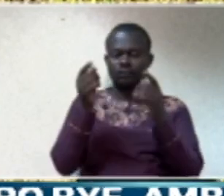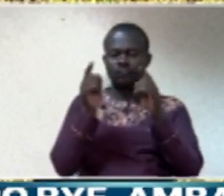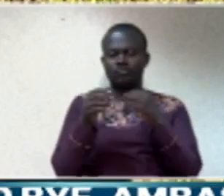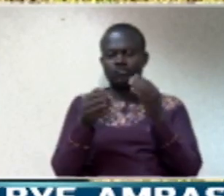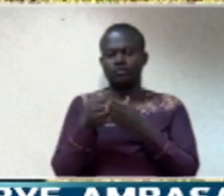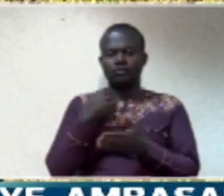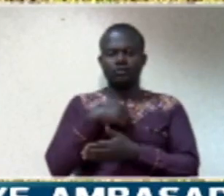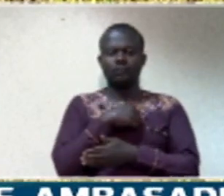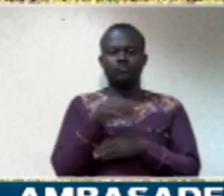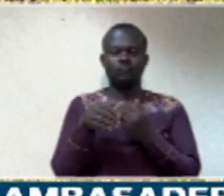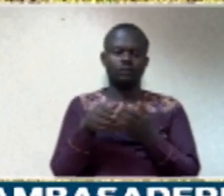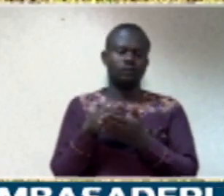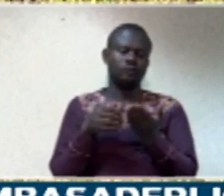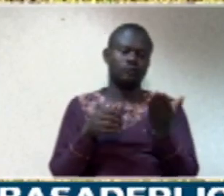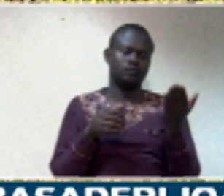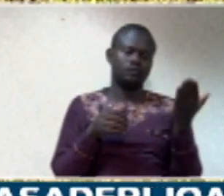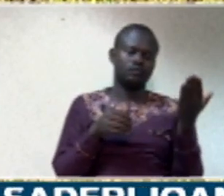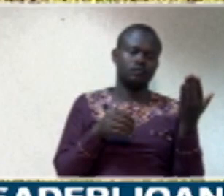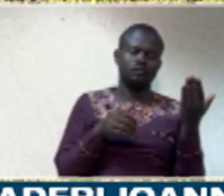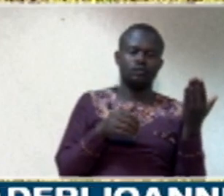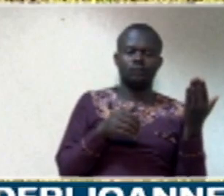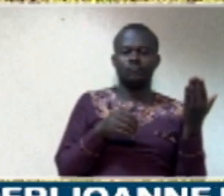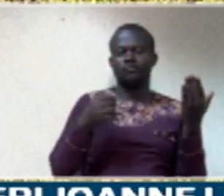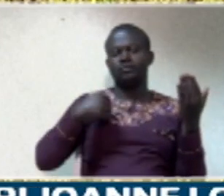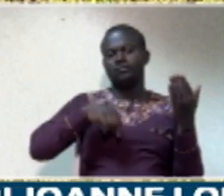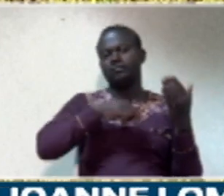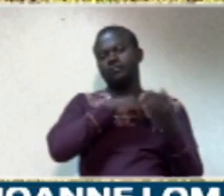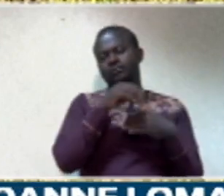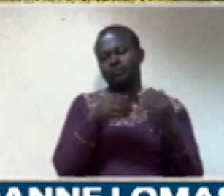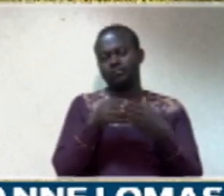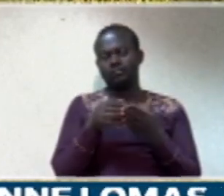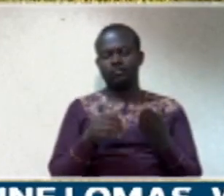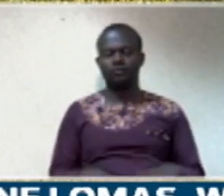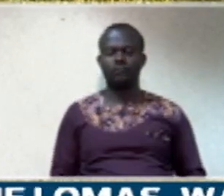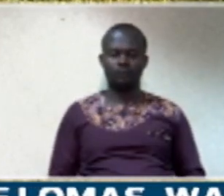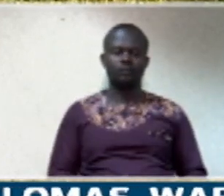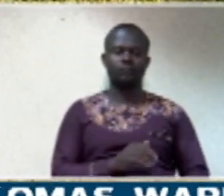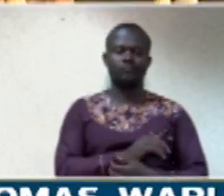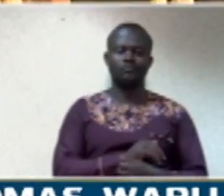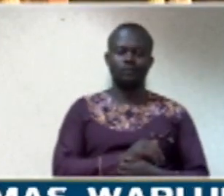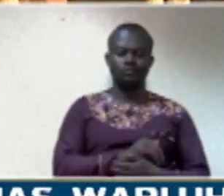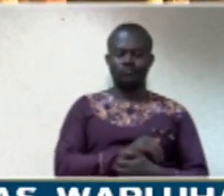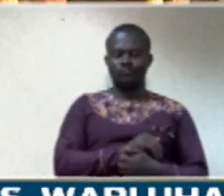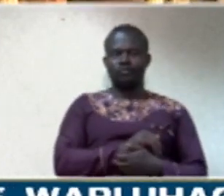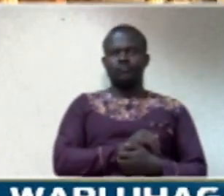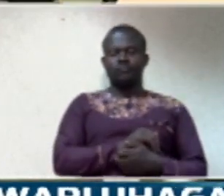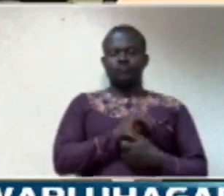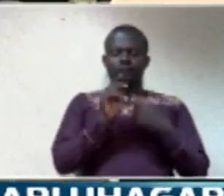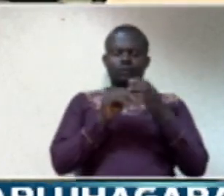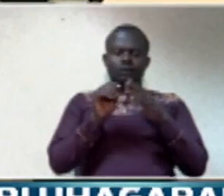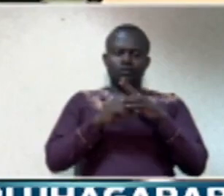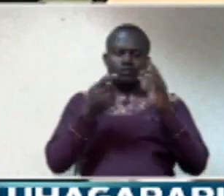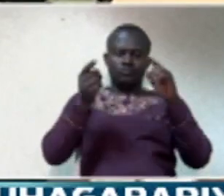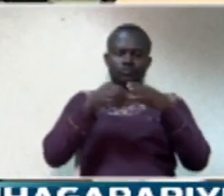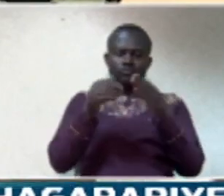yongeye kugendwa kuko byari bimeze mbere. Rubavu rwose barisanga ni karibu. Ku ruhande rw'abatangiye kuza gutembera muri uyu mujyi wa